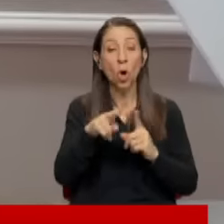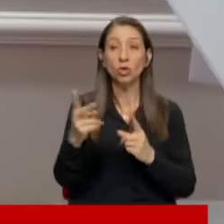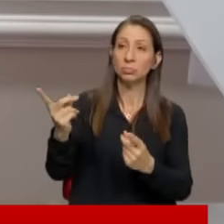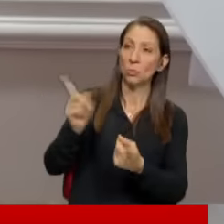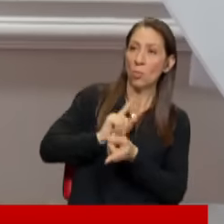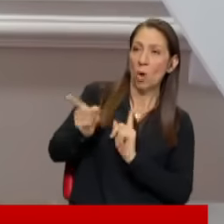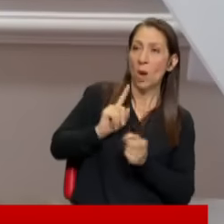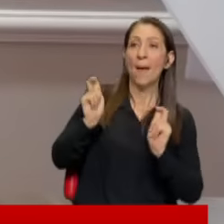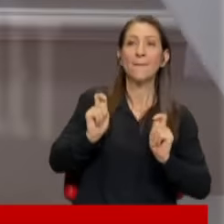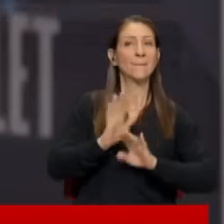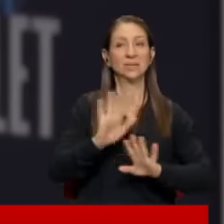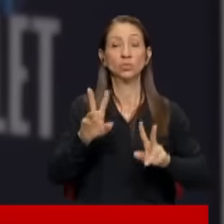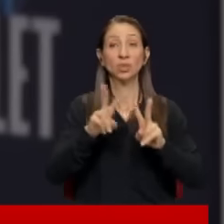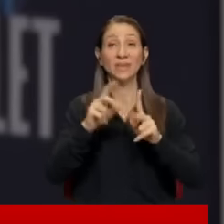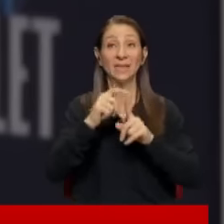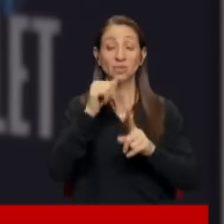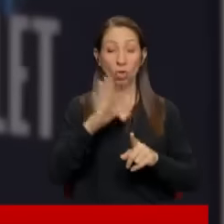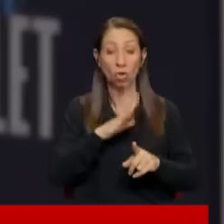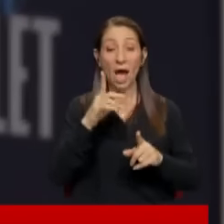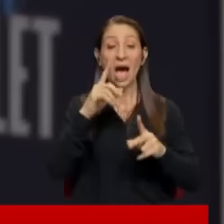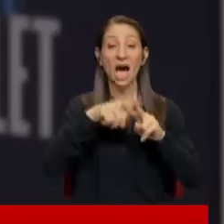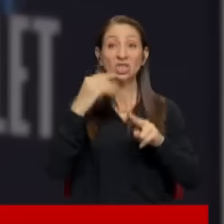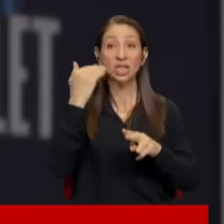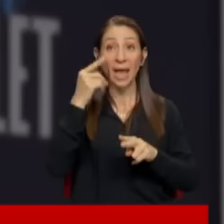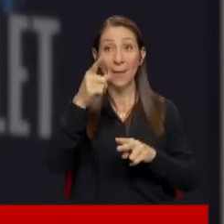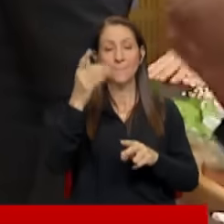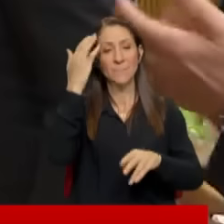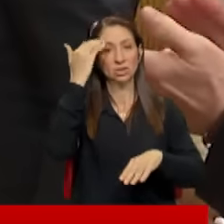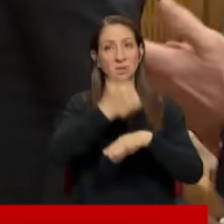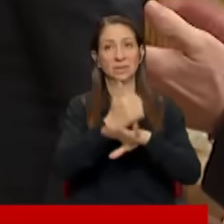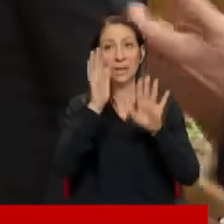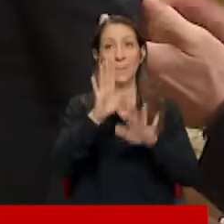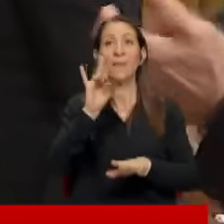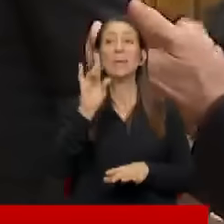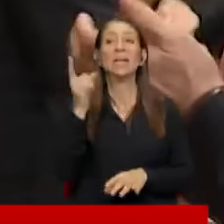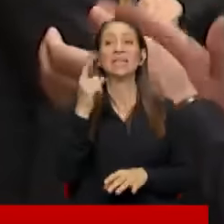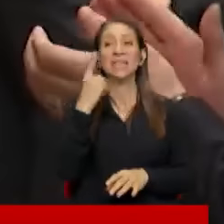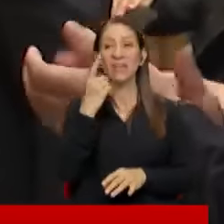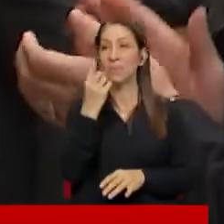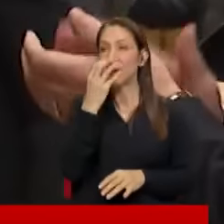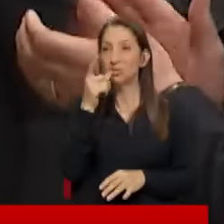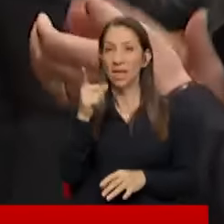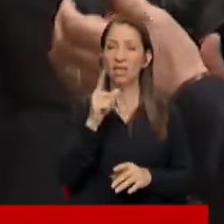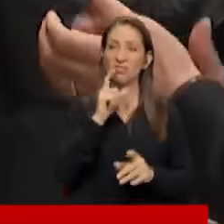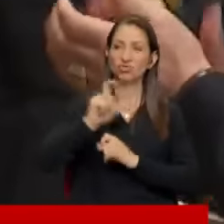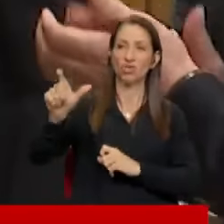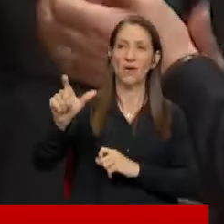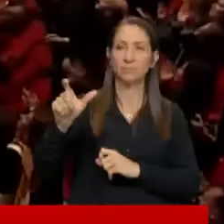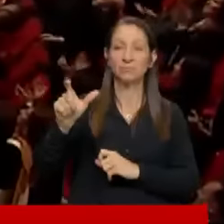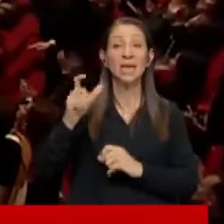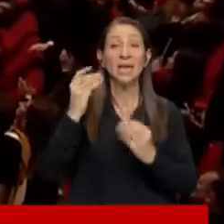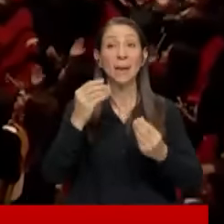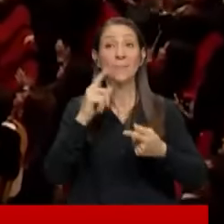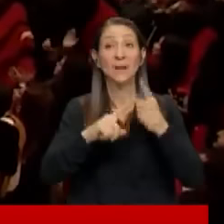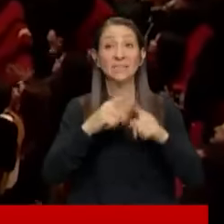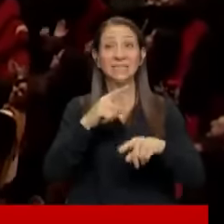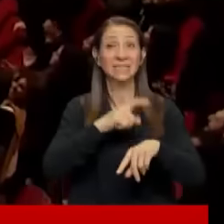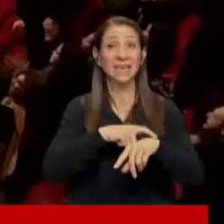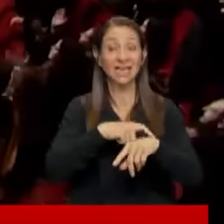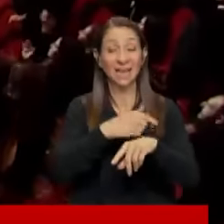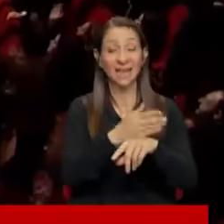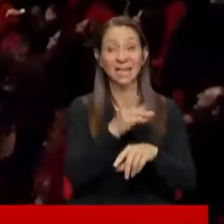çizemez. Müsavat Dervişoğlu, Akşener İYİ Parti'nin başında kalmalı diyen MHP lideri Devlet Bahçeli'ye de tepki gösterdi. İYİ Parti'de